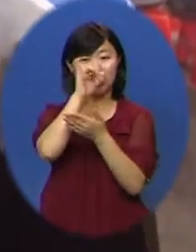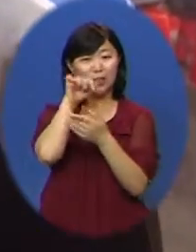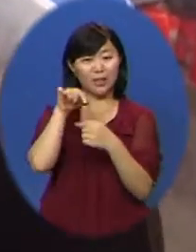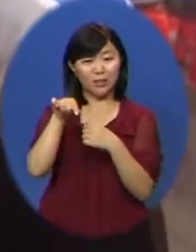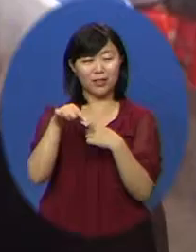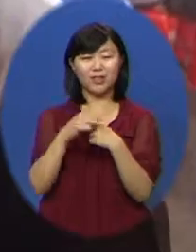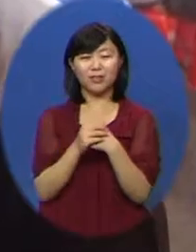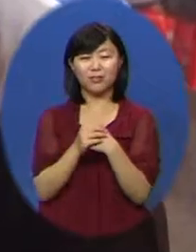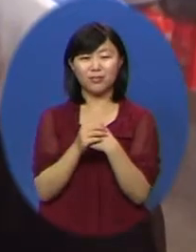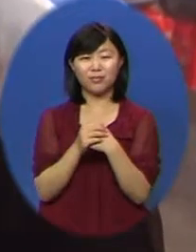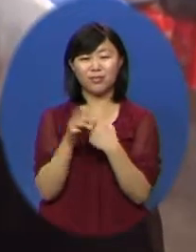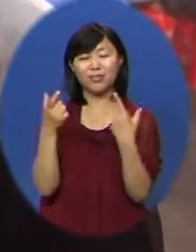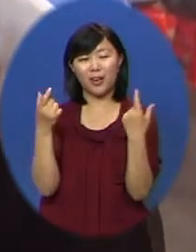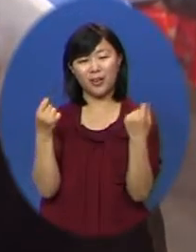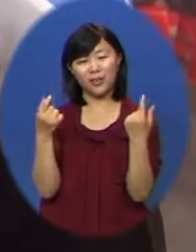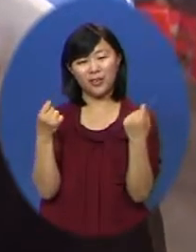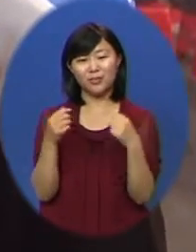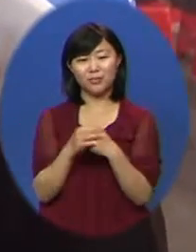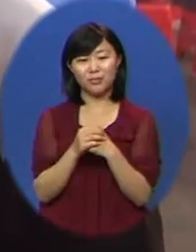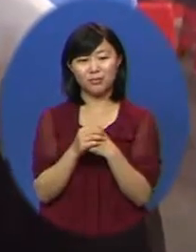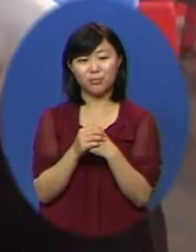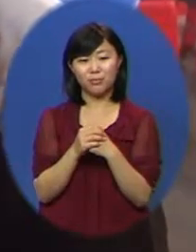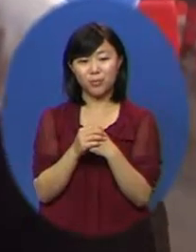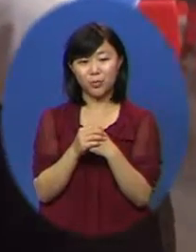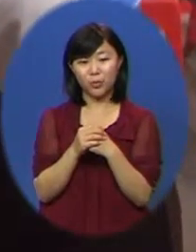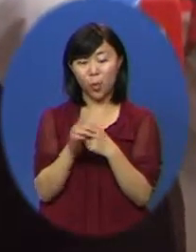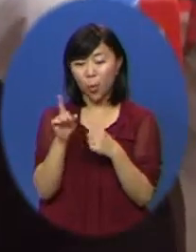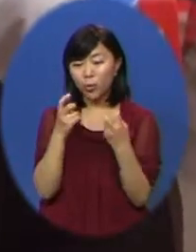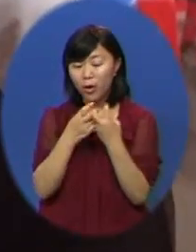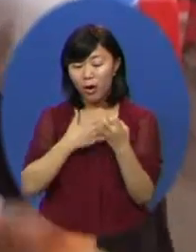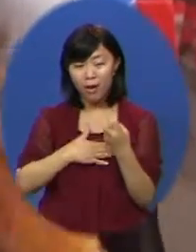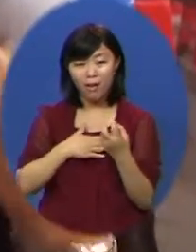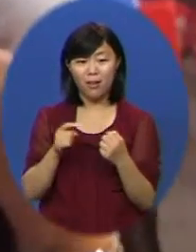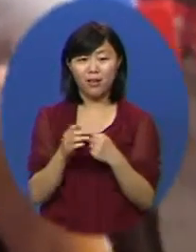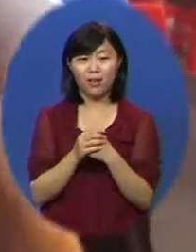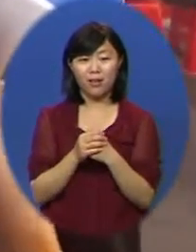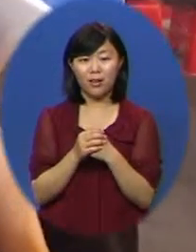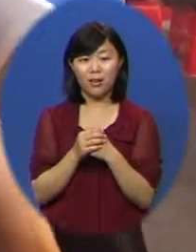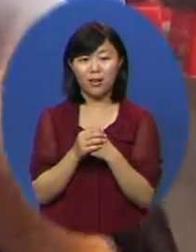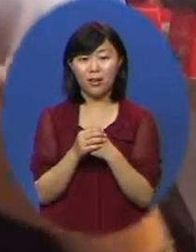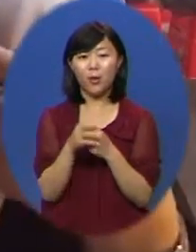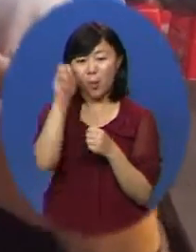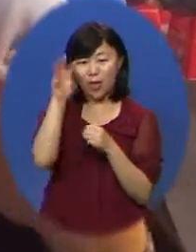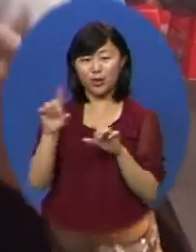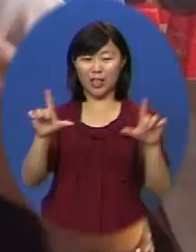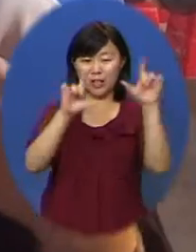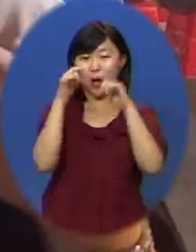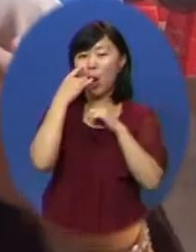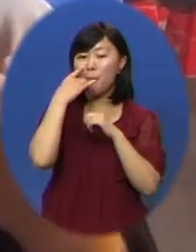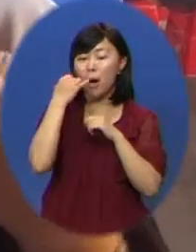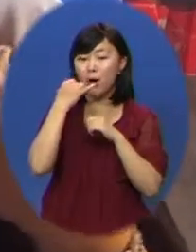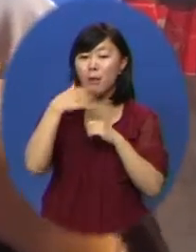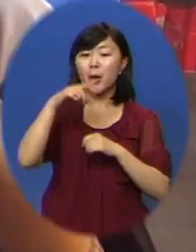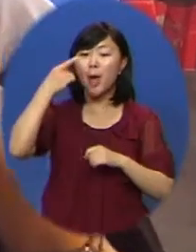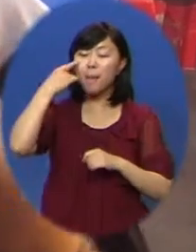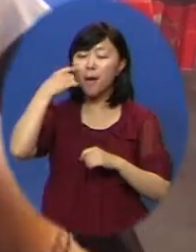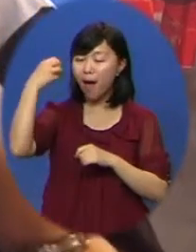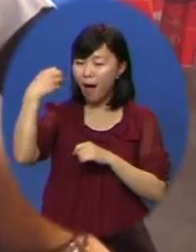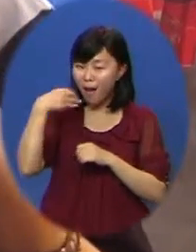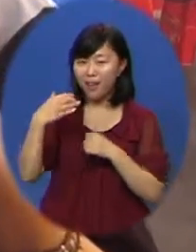있는 그런. 어떻게 알고 오시게 된 거예요? 광주사라서 엄마가 한번